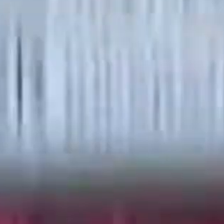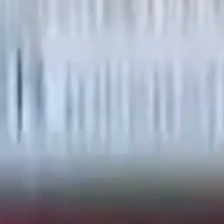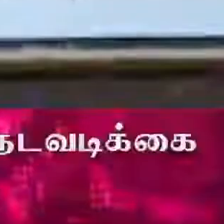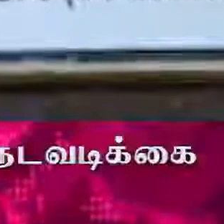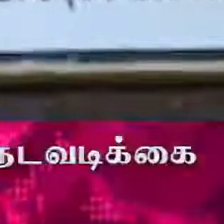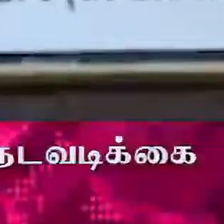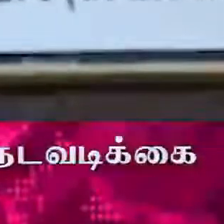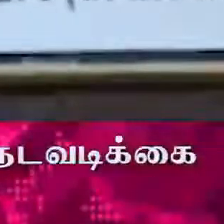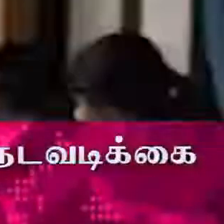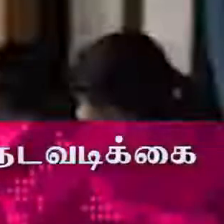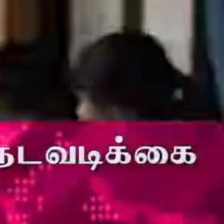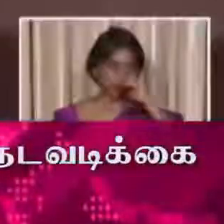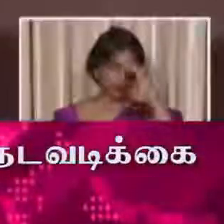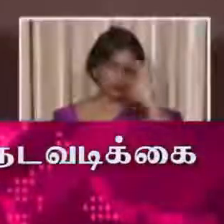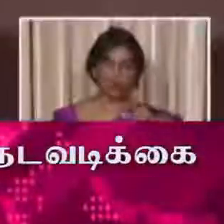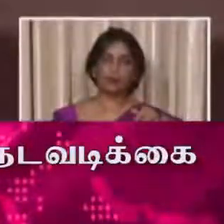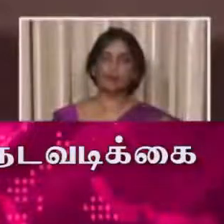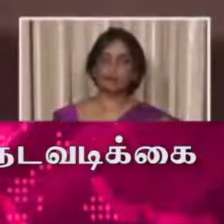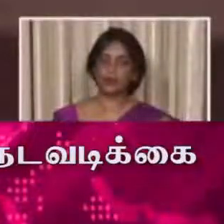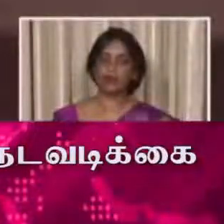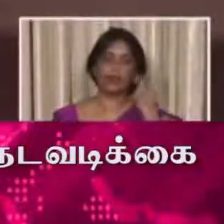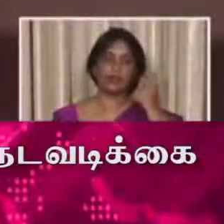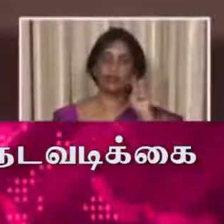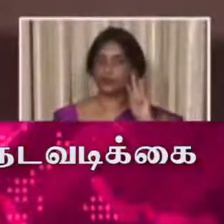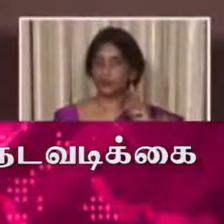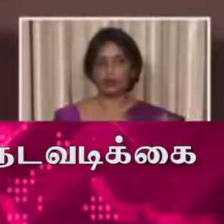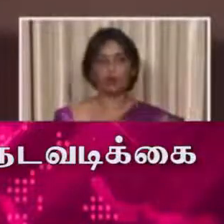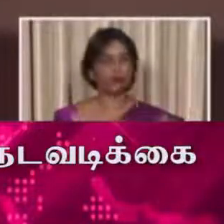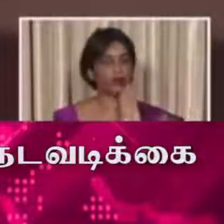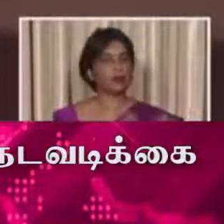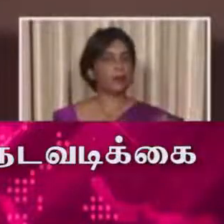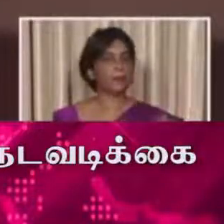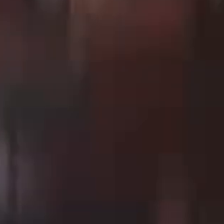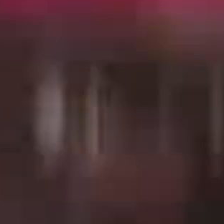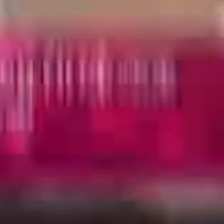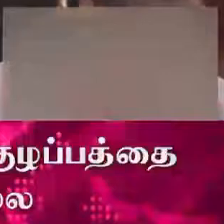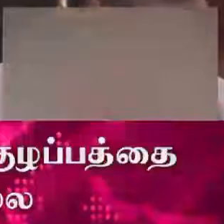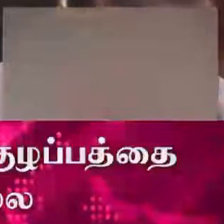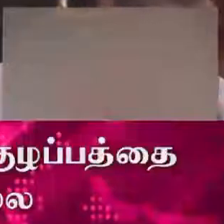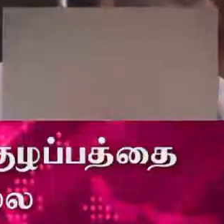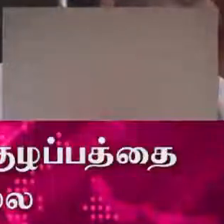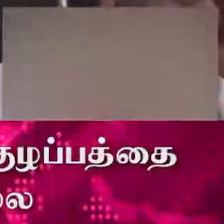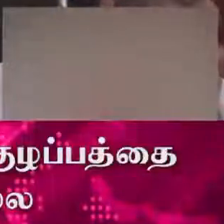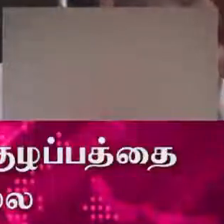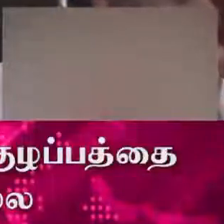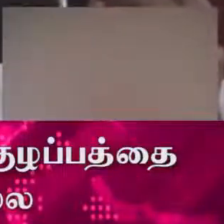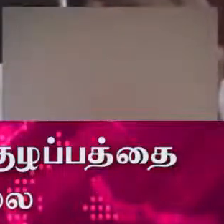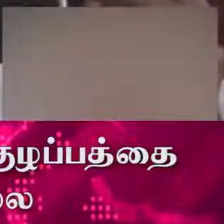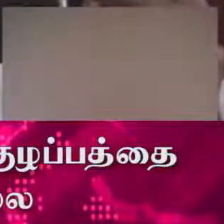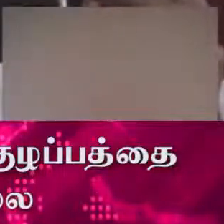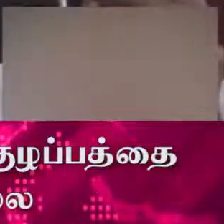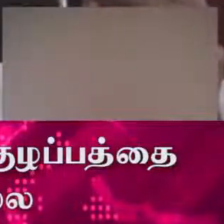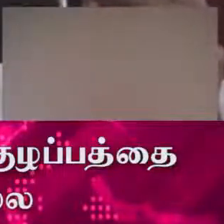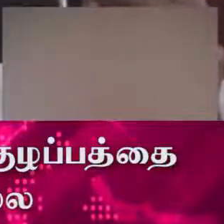போலீசார். தொழிற்சங்க தலைவர்களுக்கு எதிராக கடும் நடவடிக்கை என்கிறார் பிரசன்ன ரணதுங்க. அவசர சட்ட மூலம் கொண்டு